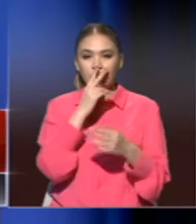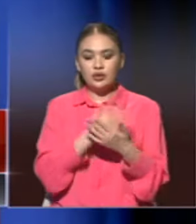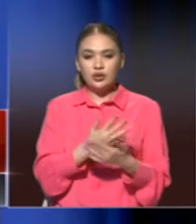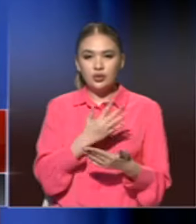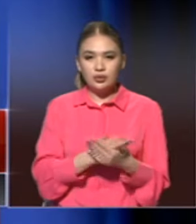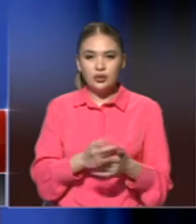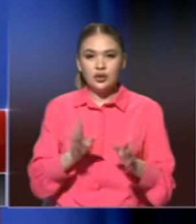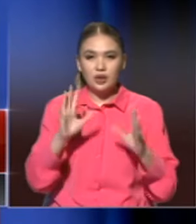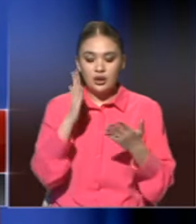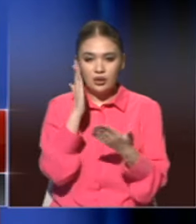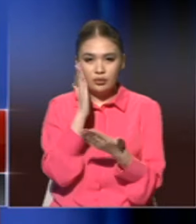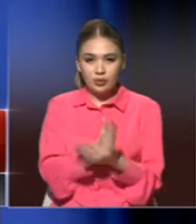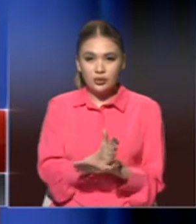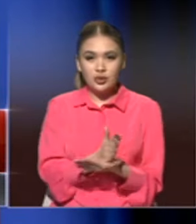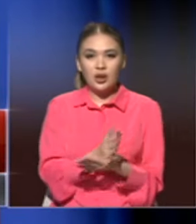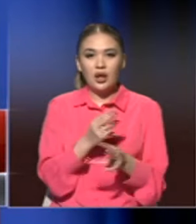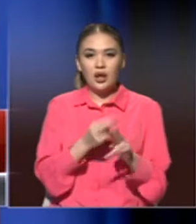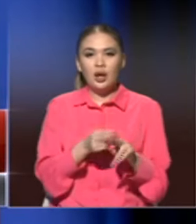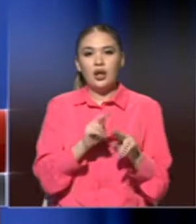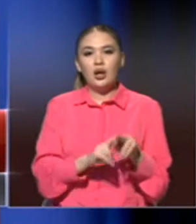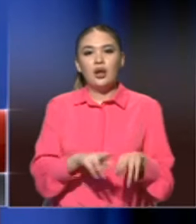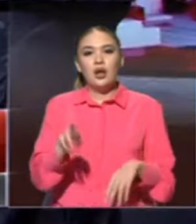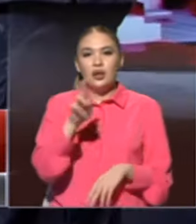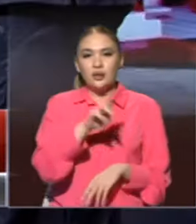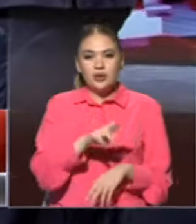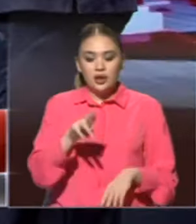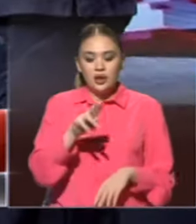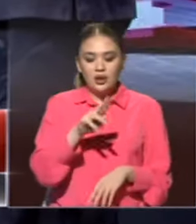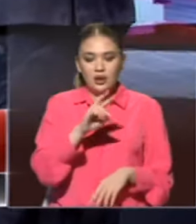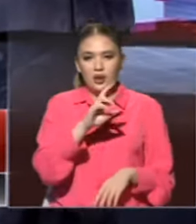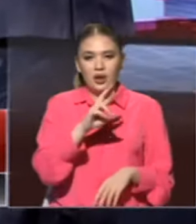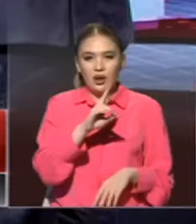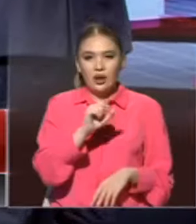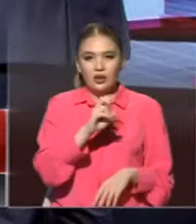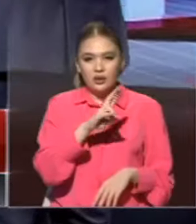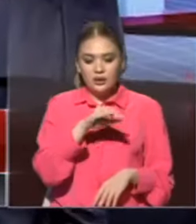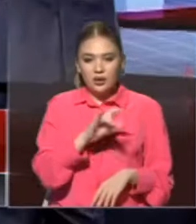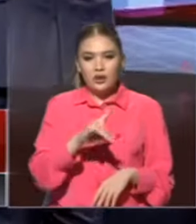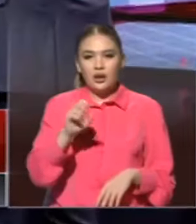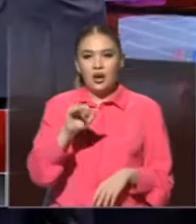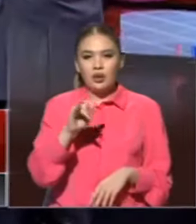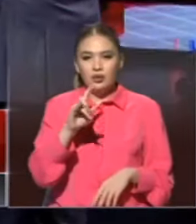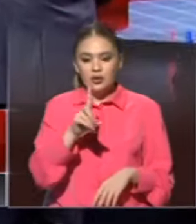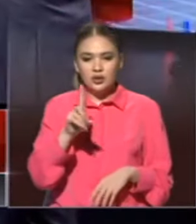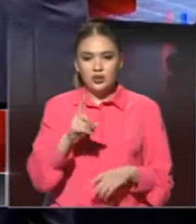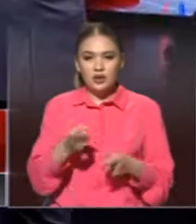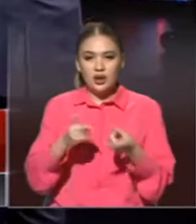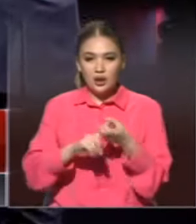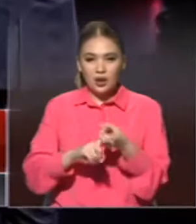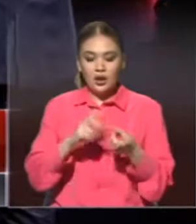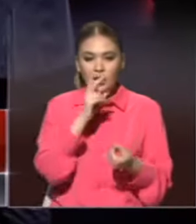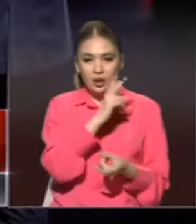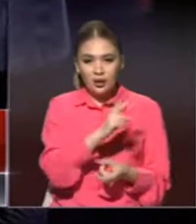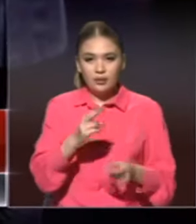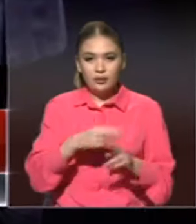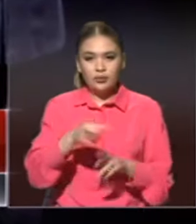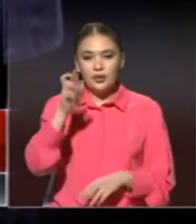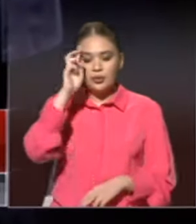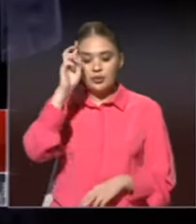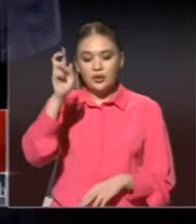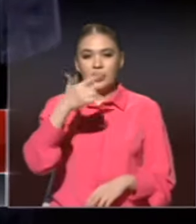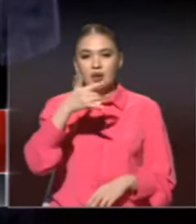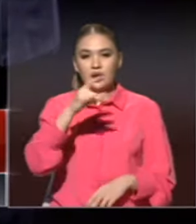болса, олардың қаңтар және наурыз айларындағы ұлттық бірыңғай тестілеуінің нәтижесін ескере отырып, оларды мемлекеттік білім беру